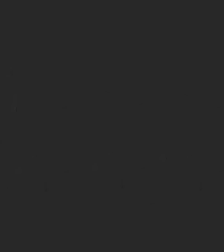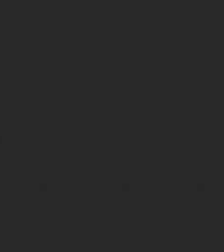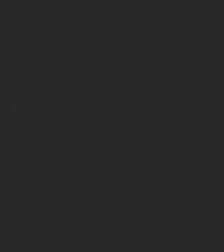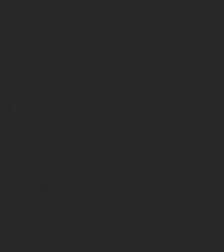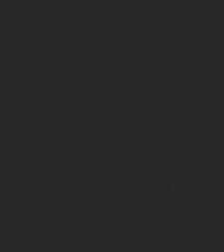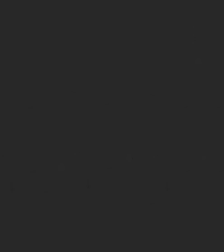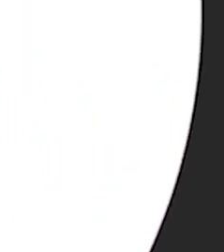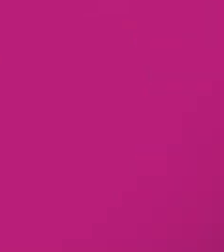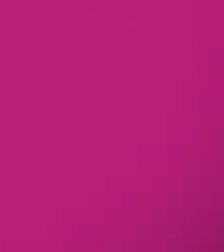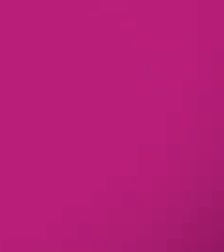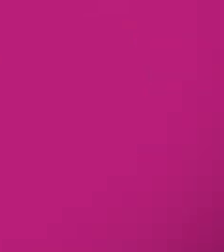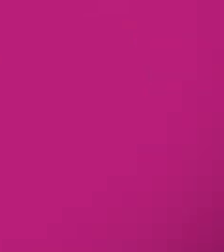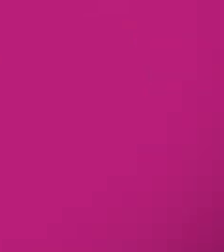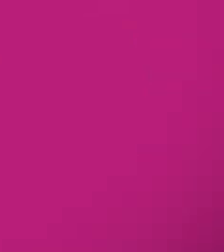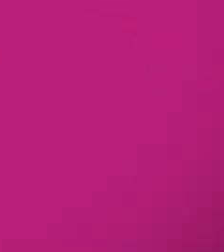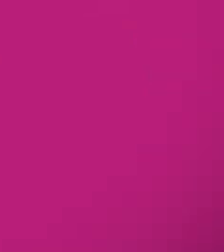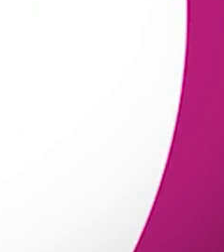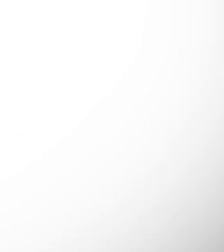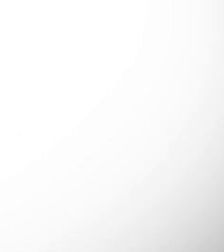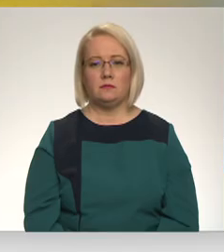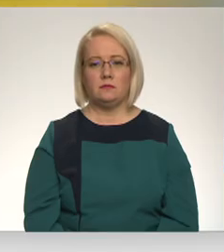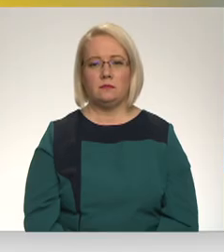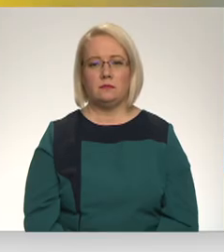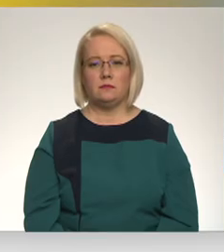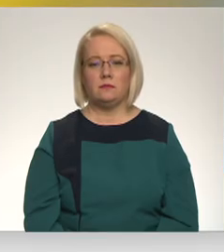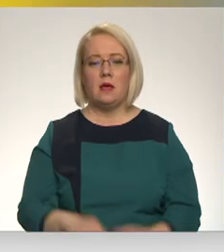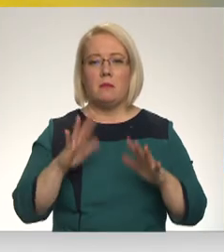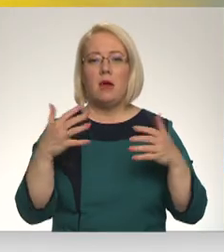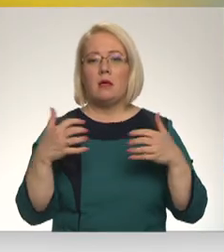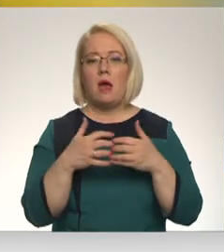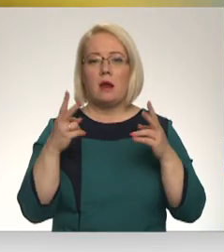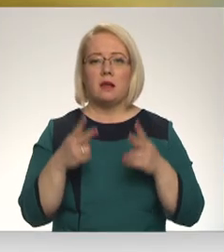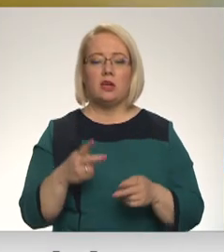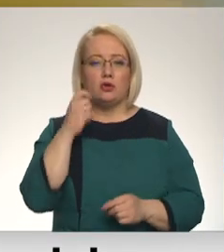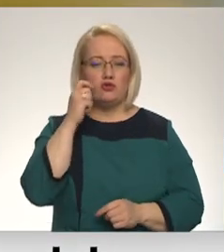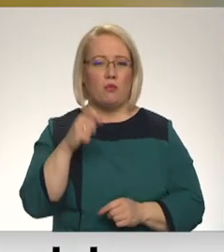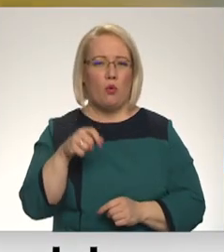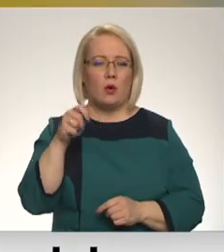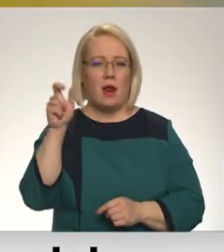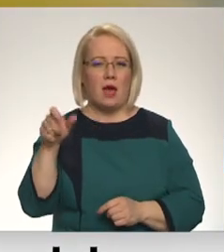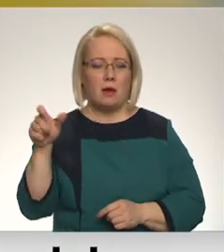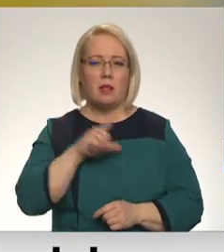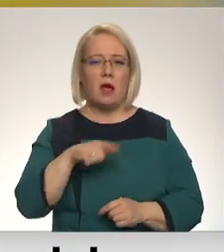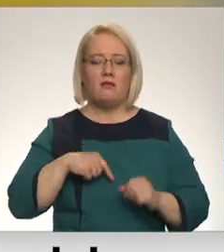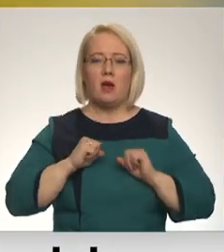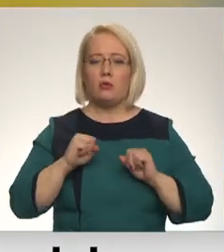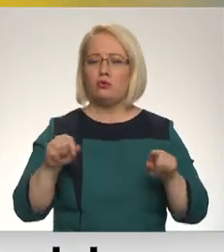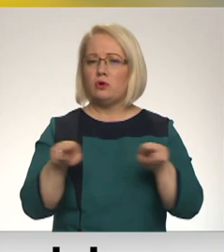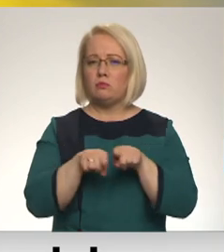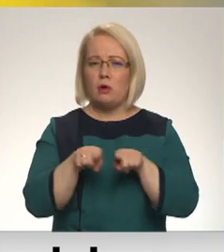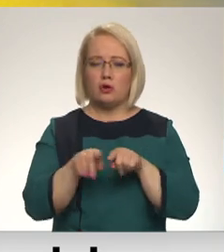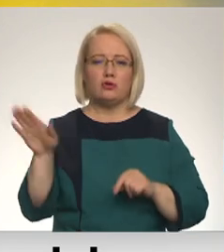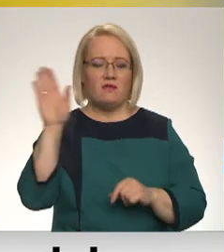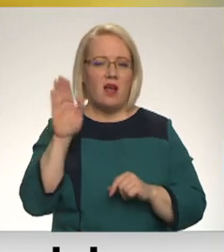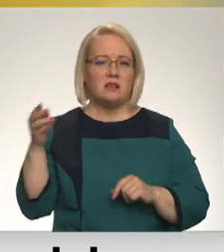Re, viss ēters ir te! Jā, bet karā cietušajiem ukraiņiem Latvijā nodrošinās tos pašus valsts